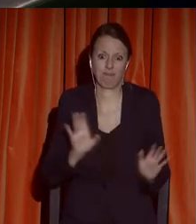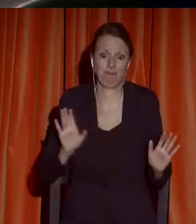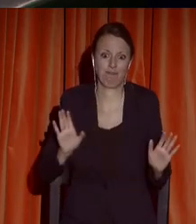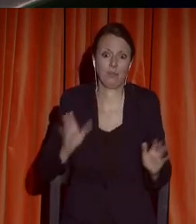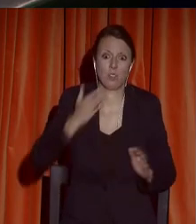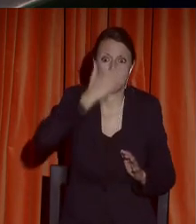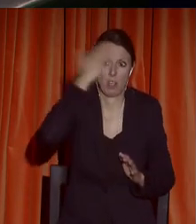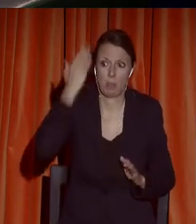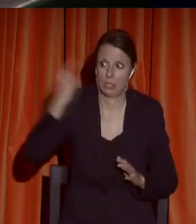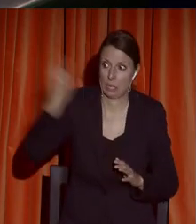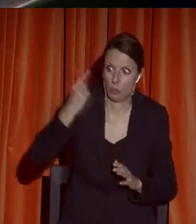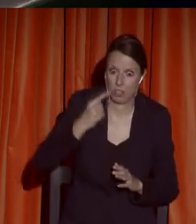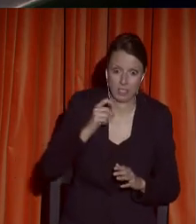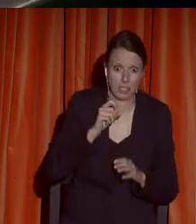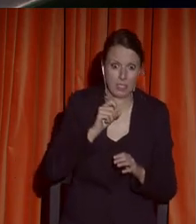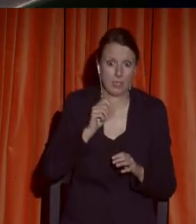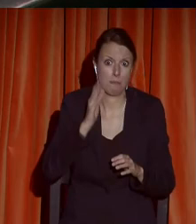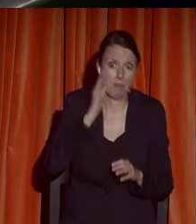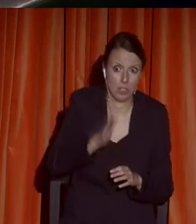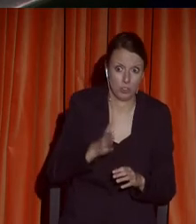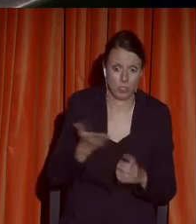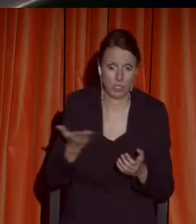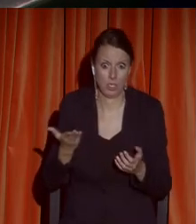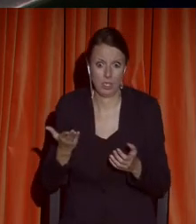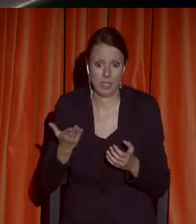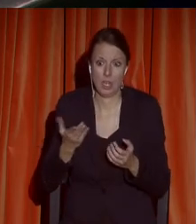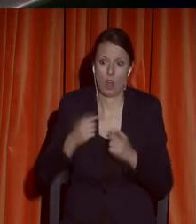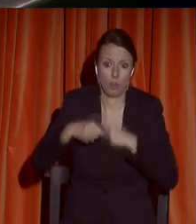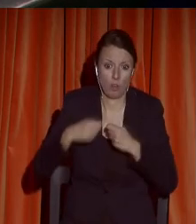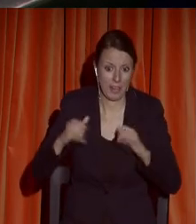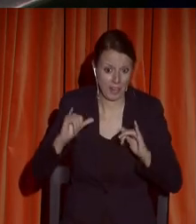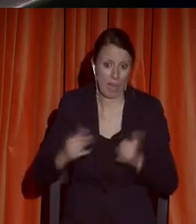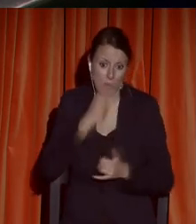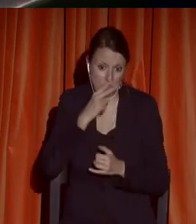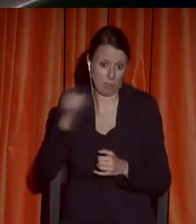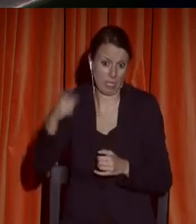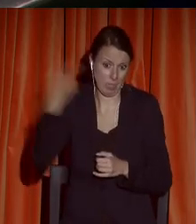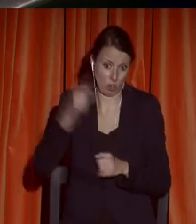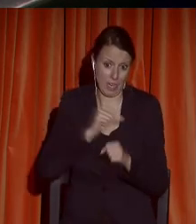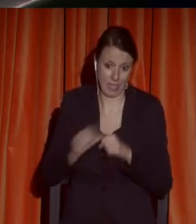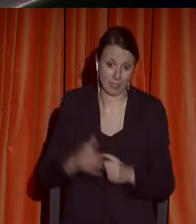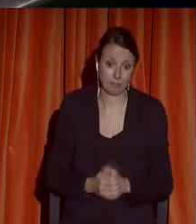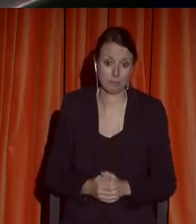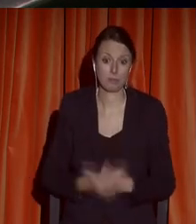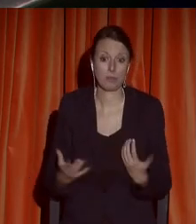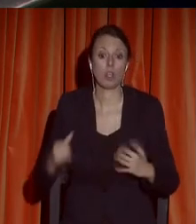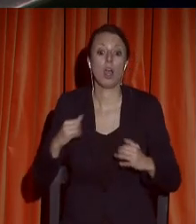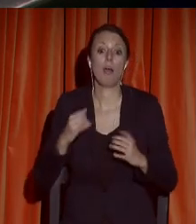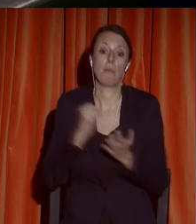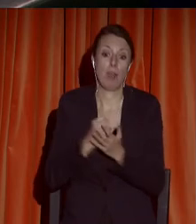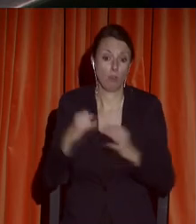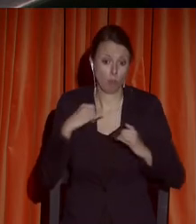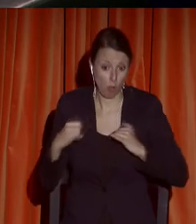jest wszechobecne. Widzimy również, że rządy prawa, to na czym państwo, nowoczesne, dobrze